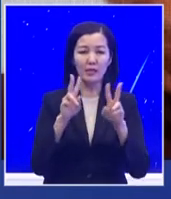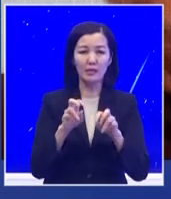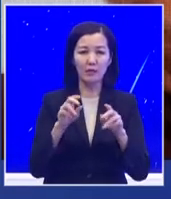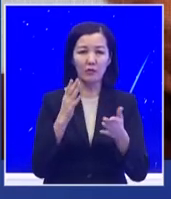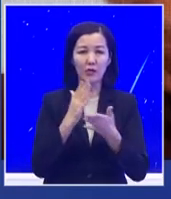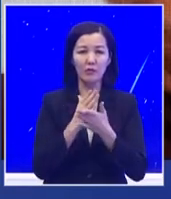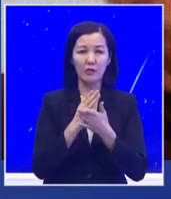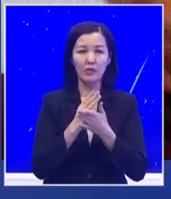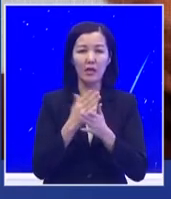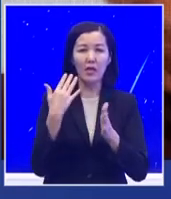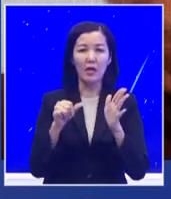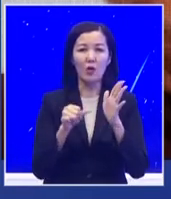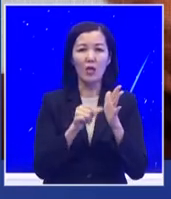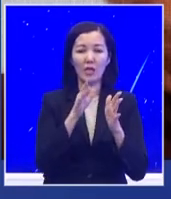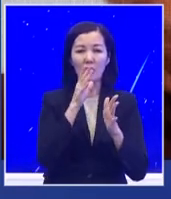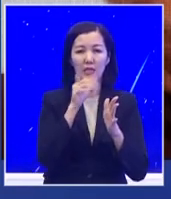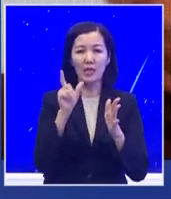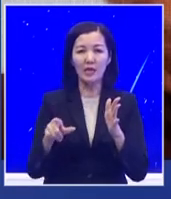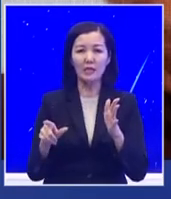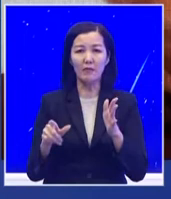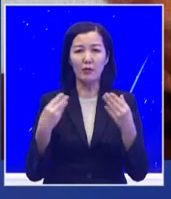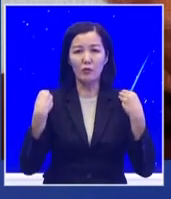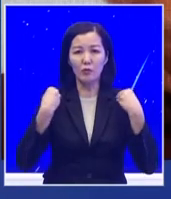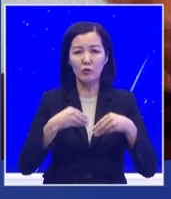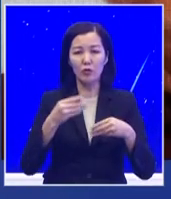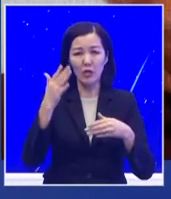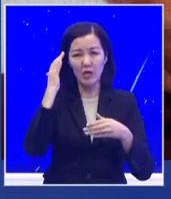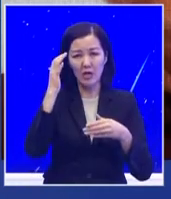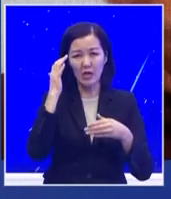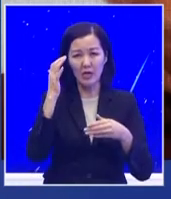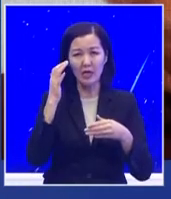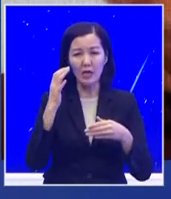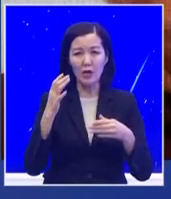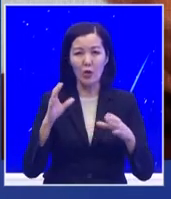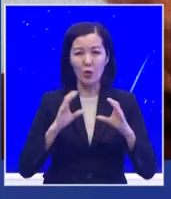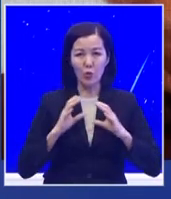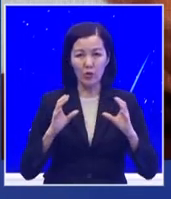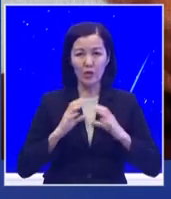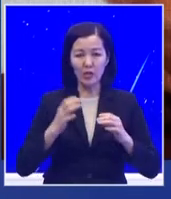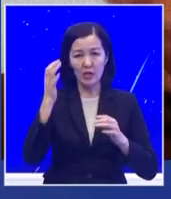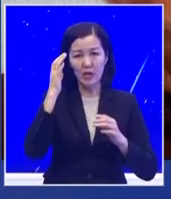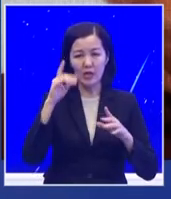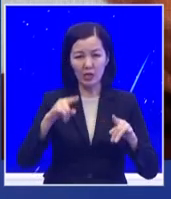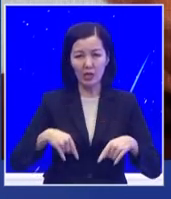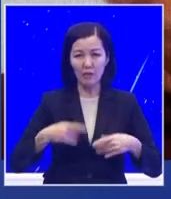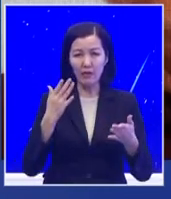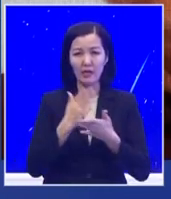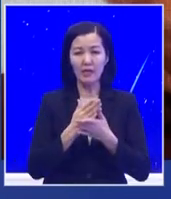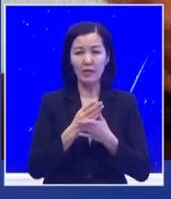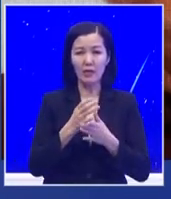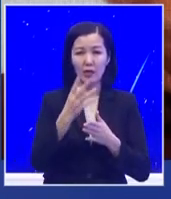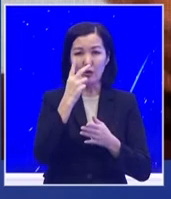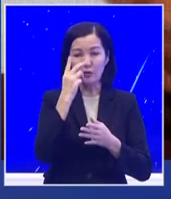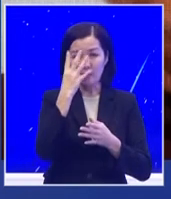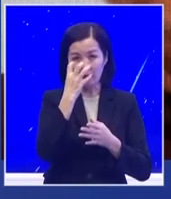салып жатыр. Айта кетейік, 56 жастағы азамат үстіне қара былғарыдан тігілген күртеше мен қара түсті шалбар киген. Егер суреттегі